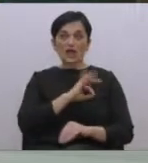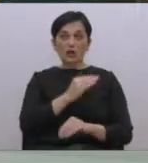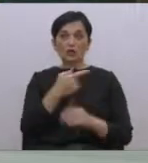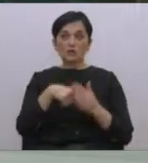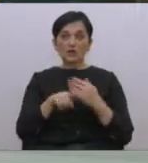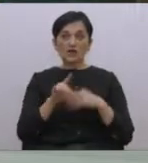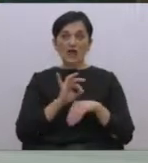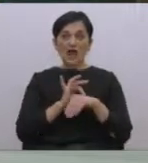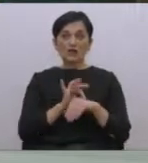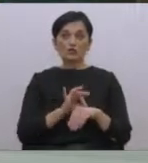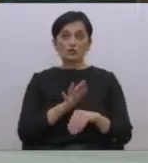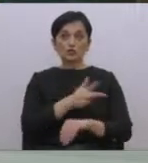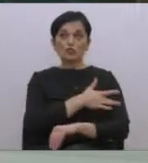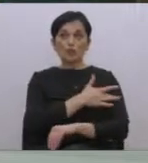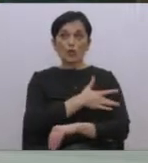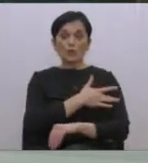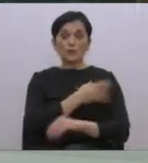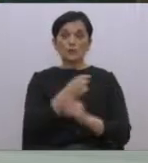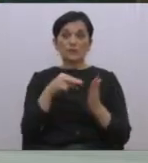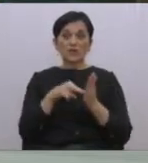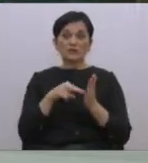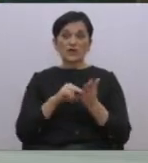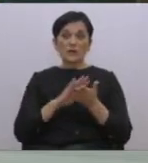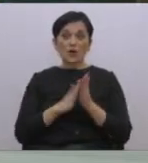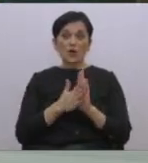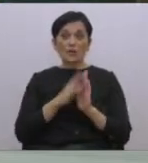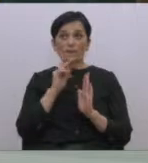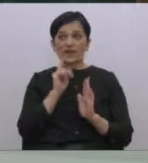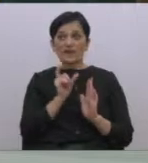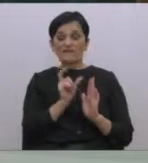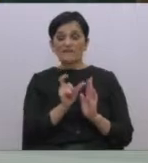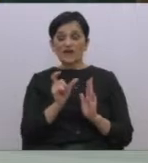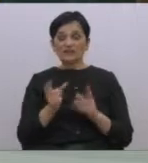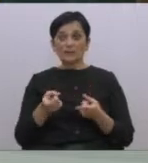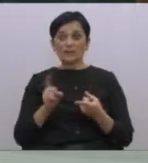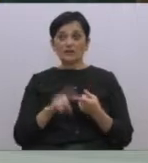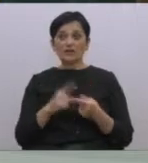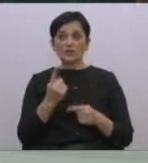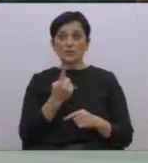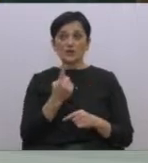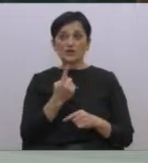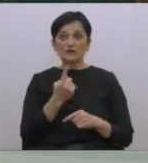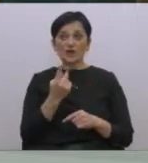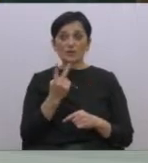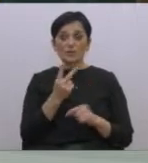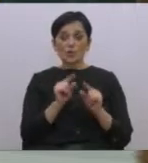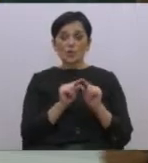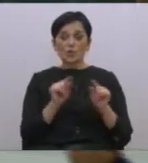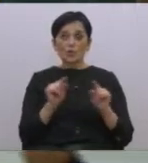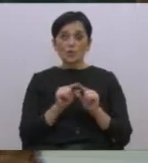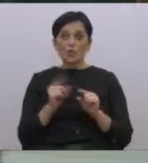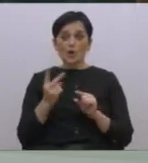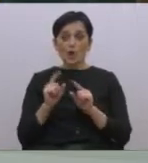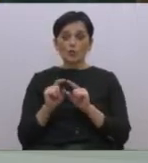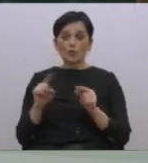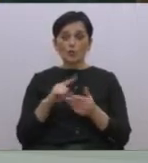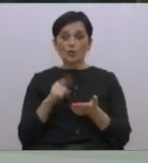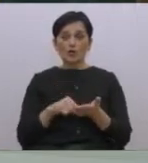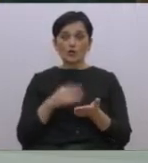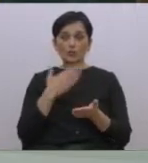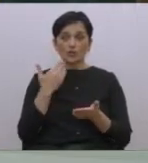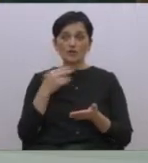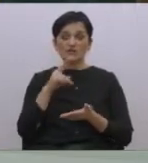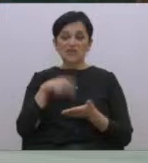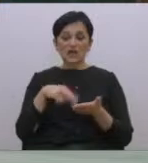punct, primul meu punct, primul meu punct, primul meu punct, primul meu punct, primul meu punct, primul meu punct, primul